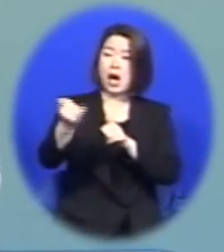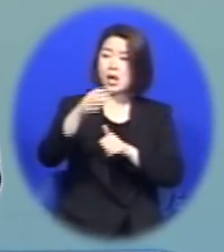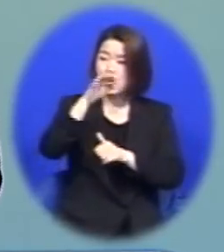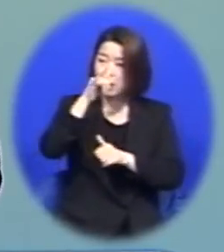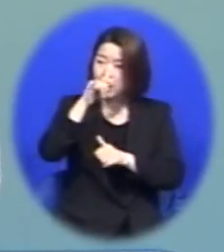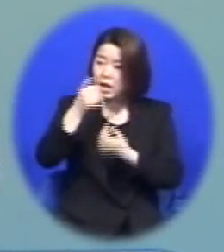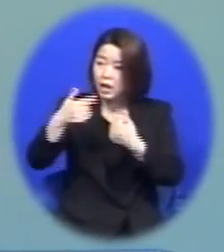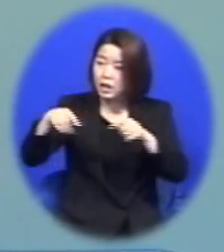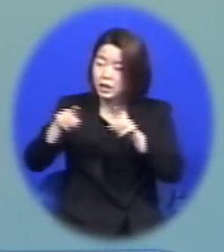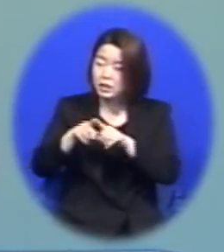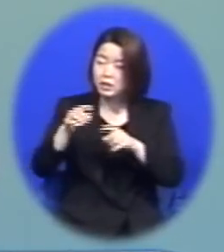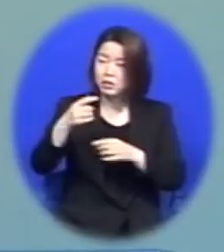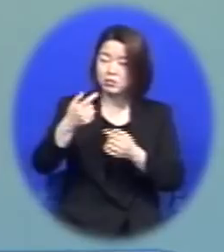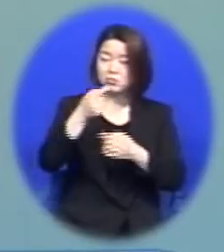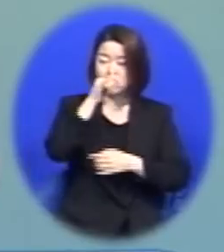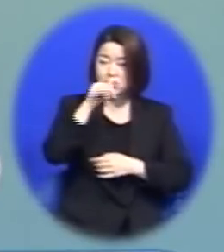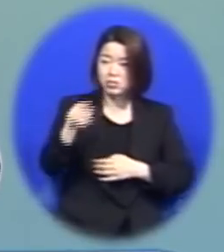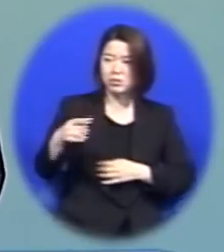싫고